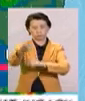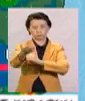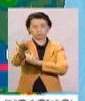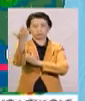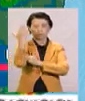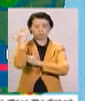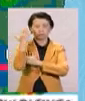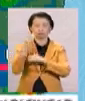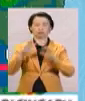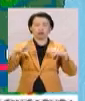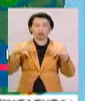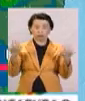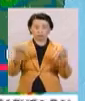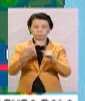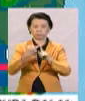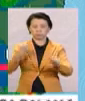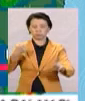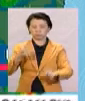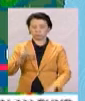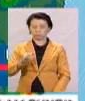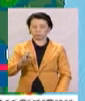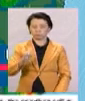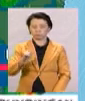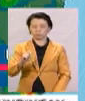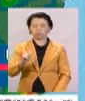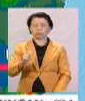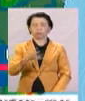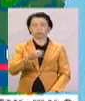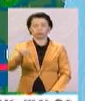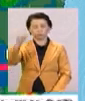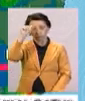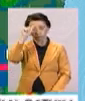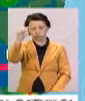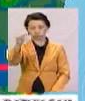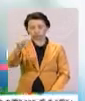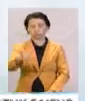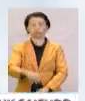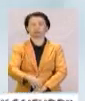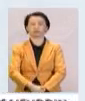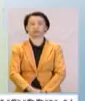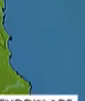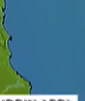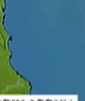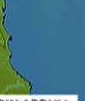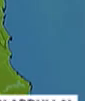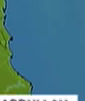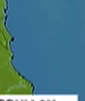Sekian dahulu dari Jabatan Meteorologi Malaysia. Saya Atika Marziah. Assalamualaikum dan salam sejahtera.